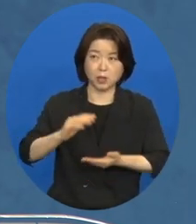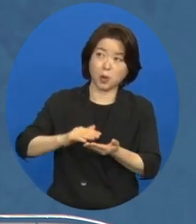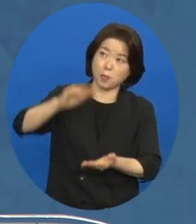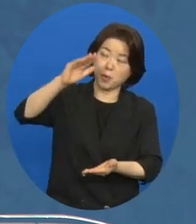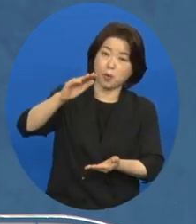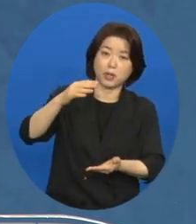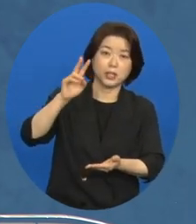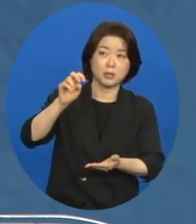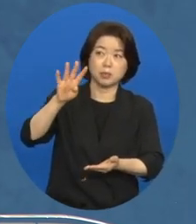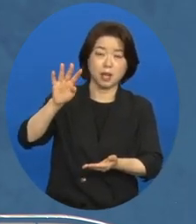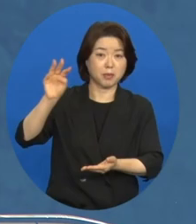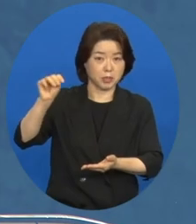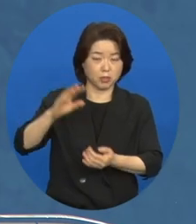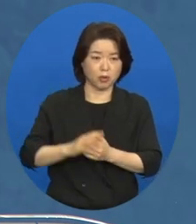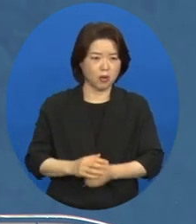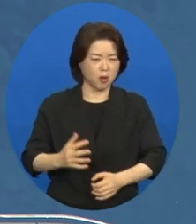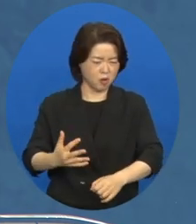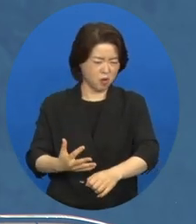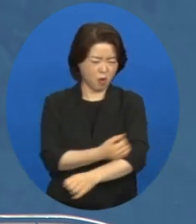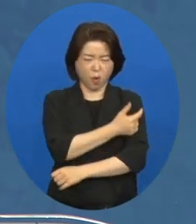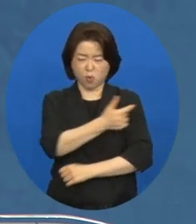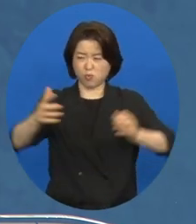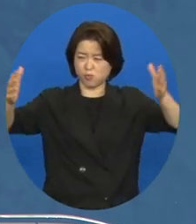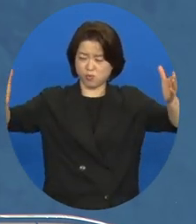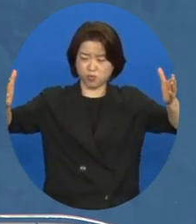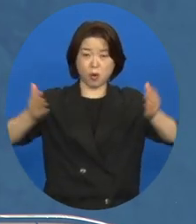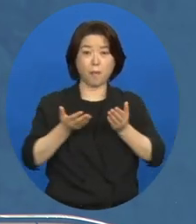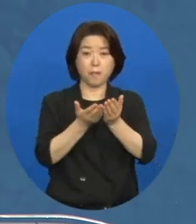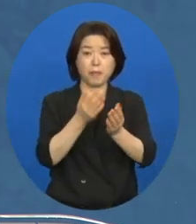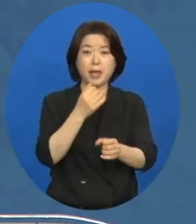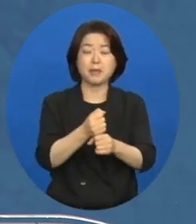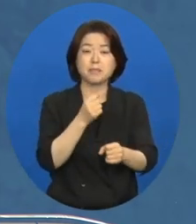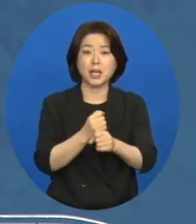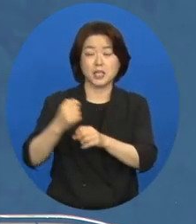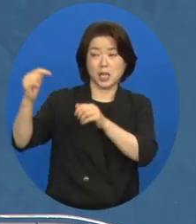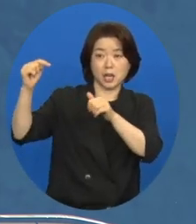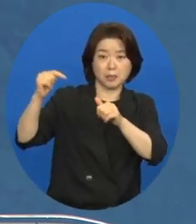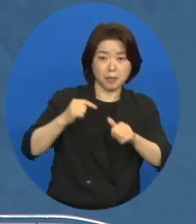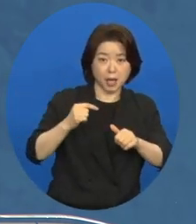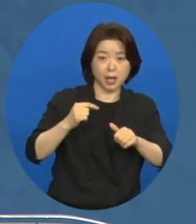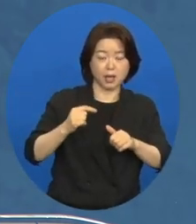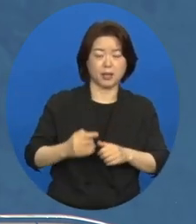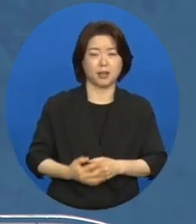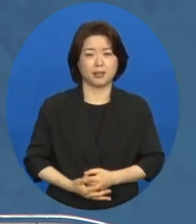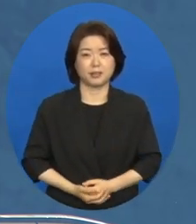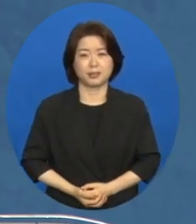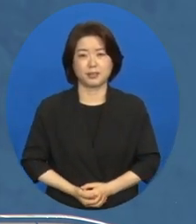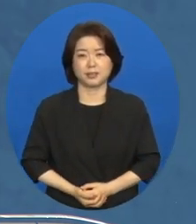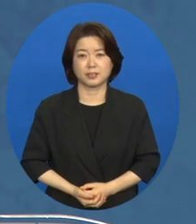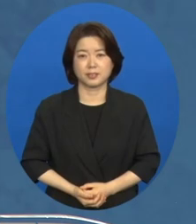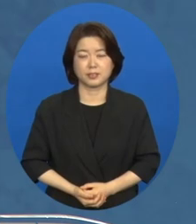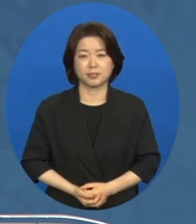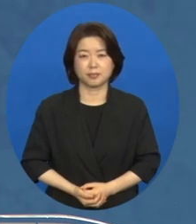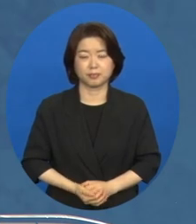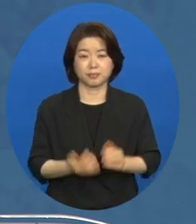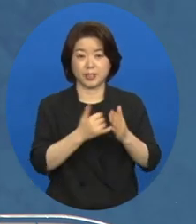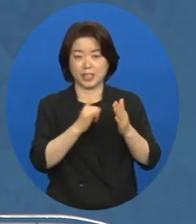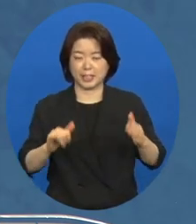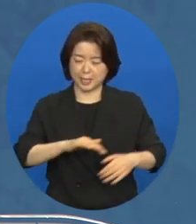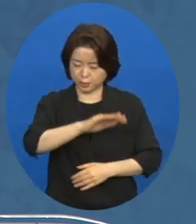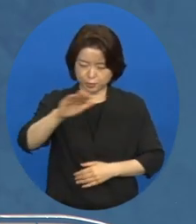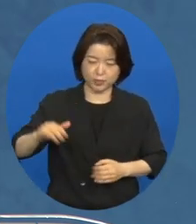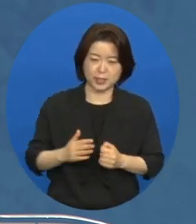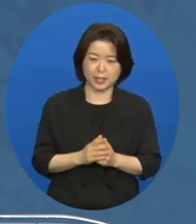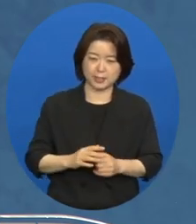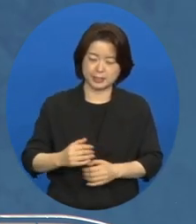되는 엄청나게 큰 그런 방주를 만들라는 말씀하신 거예요. 식구 전체가